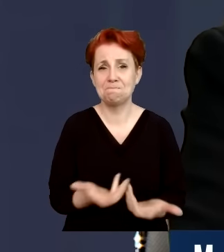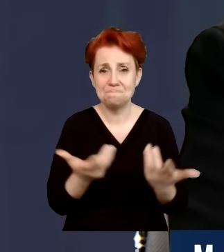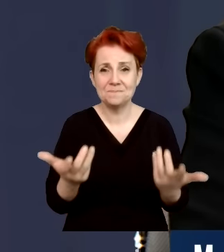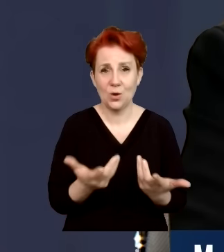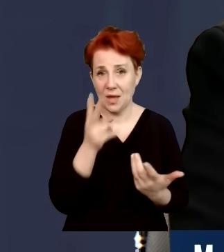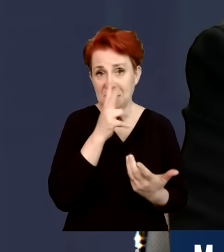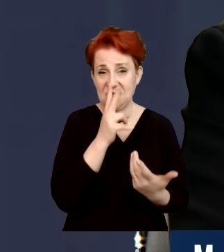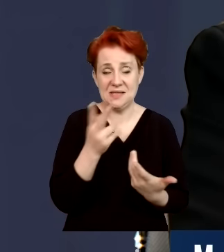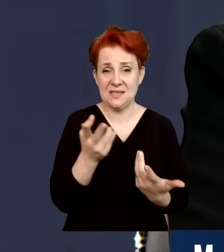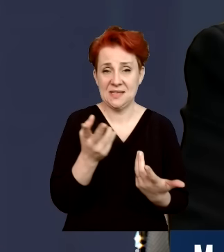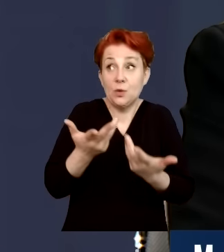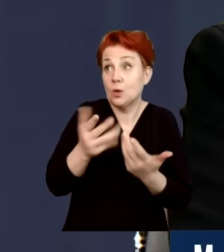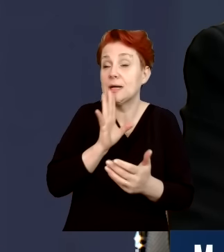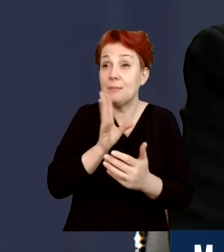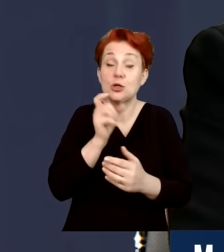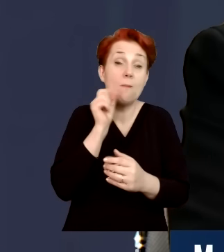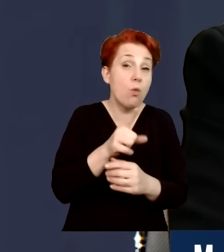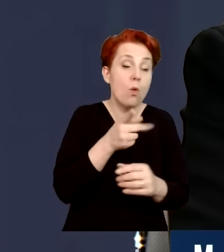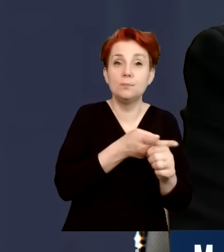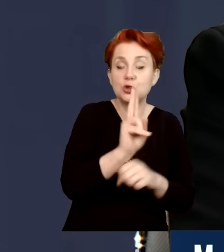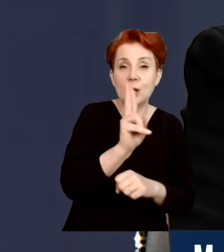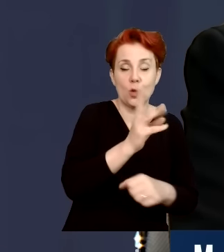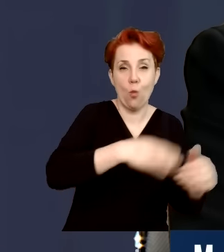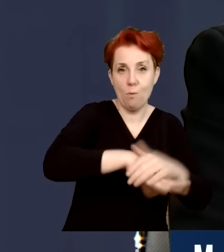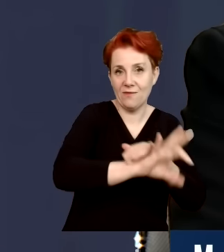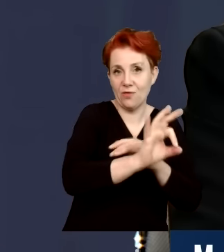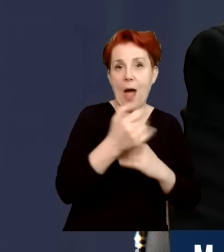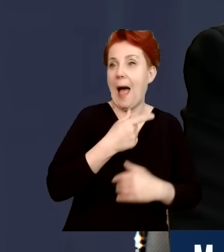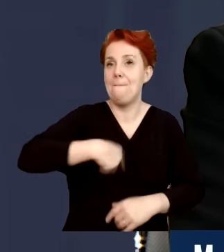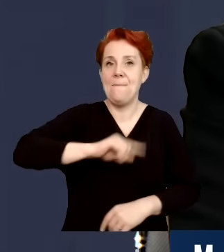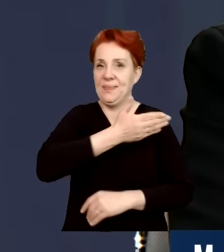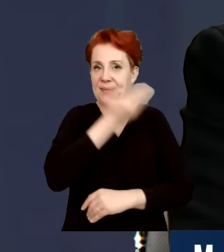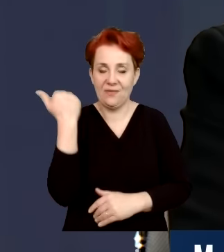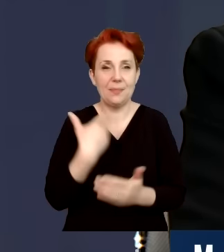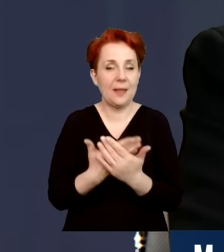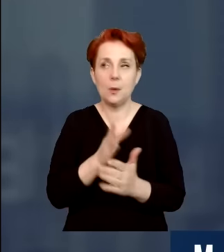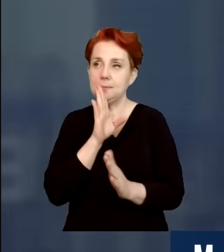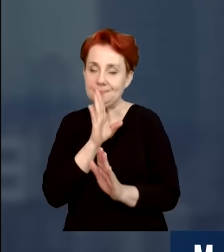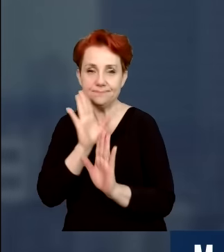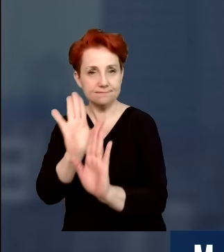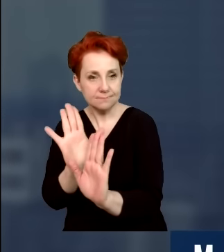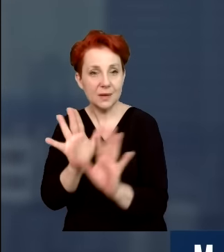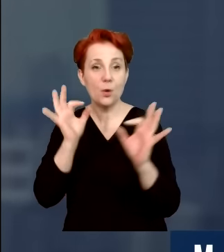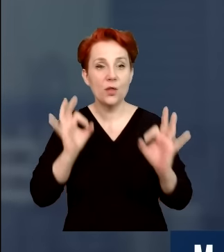że się rzeczywiście są jakieś nadużycia, o których nie wiemy, dlatego daję taką drobną gwiazdkę do tego, do mojej wypowiedzi. Tak, natomiast na obecnym